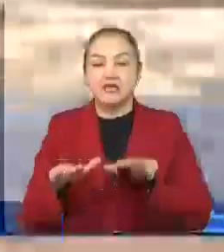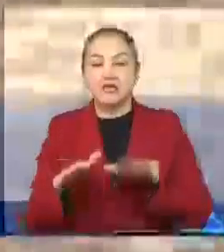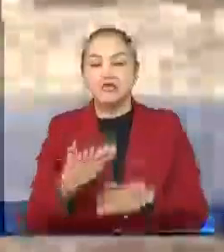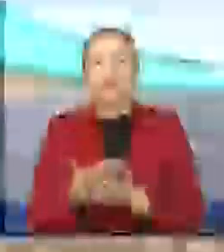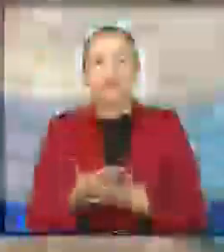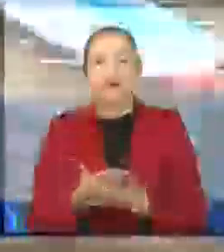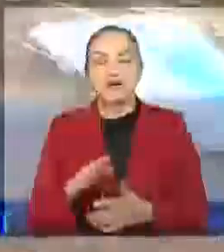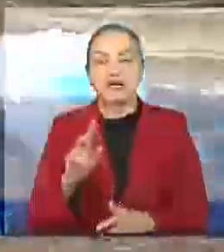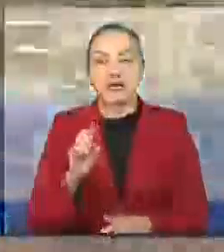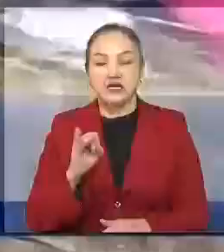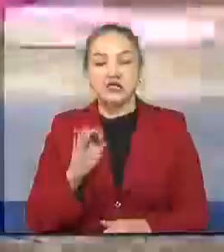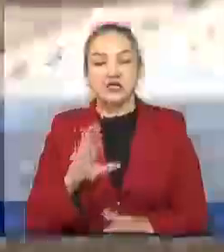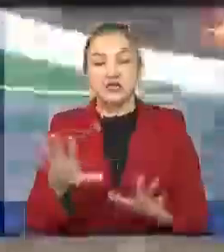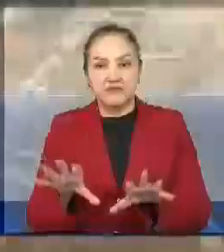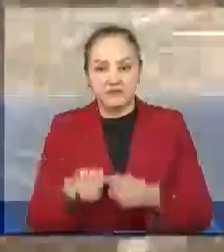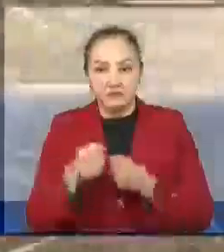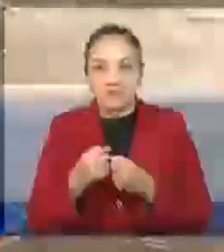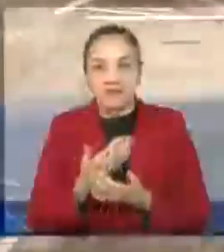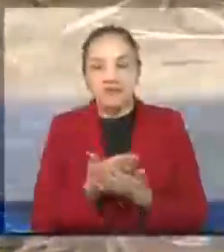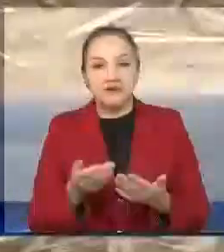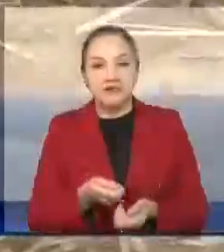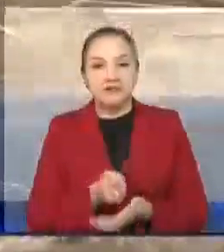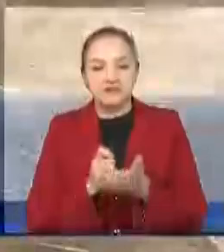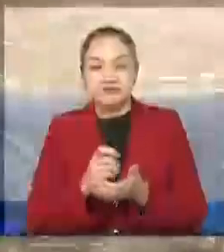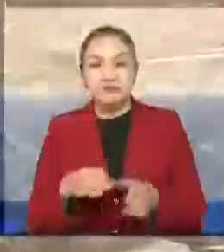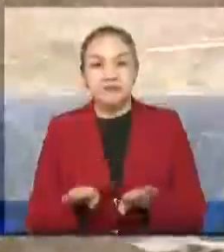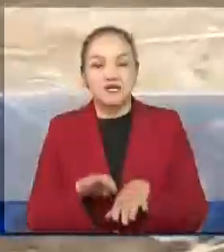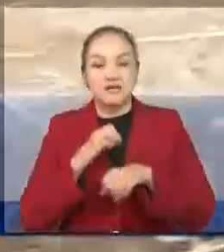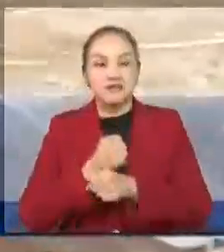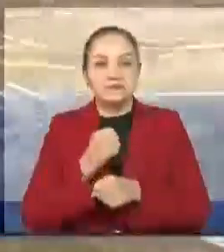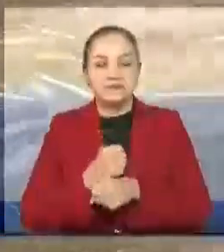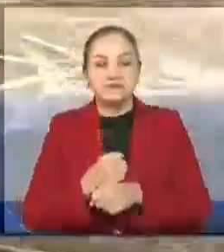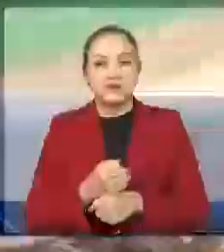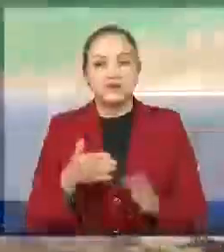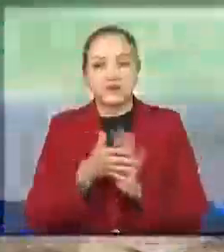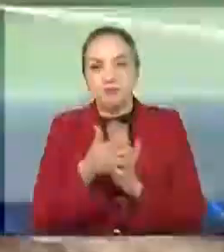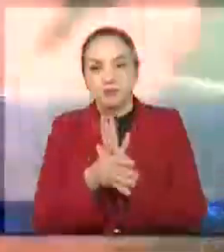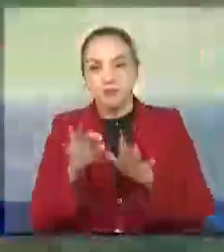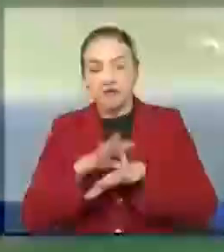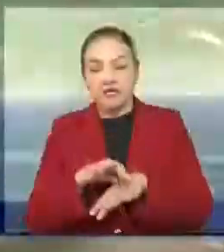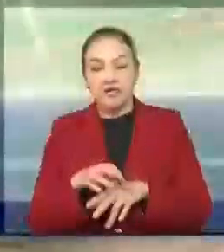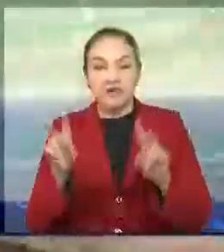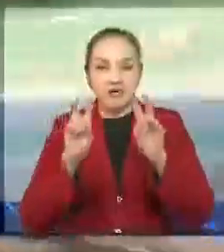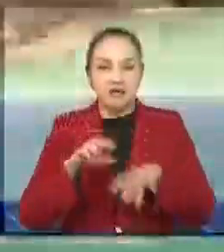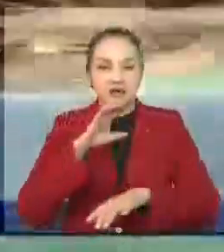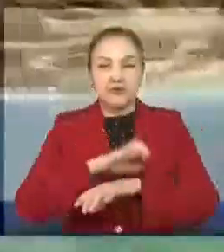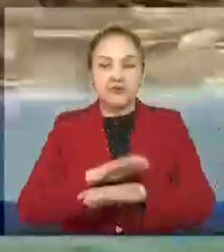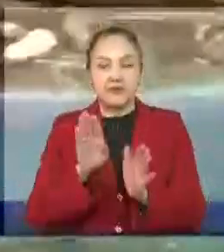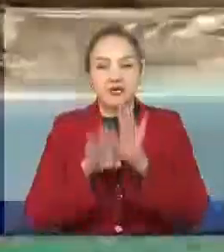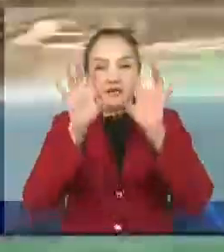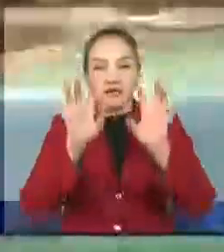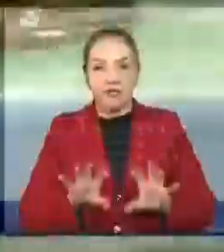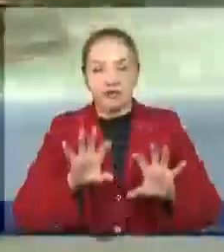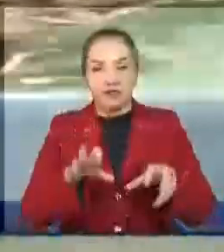членистоногих. Раков изъяли вместе с инвентарем для их ловли. Сейчас ведется работа по оценке ущерба, проводится расследование по факту незаконной